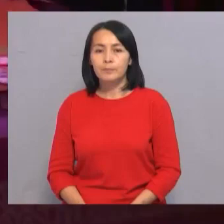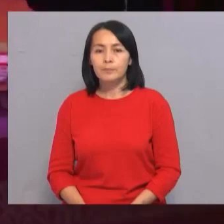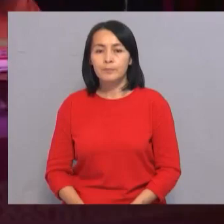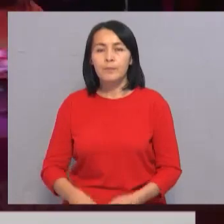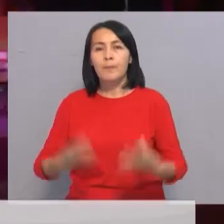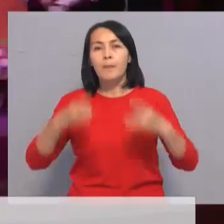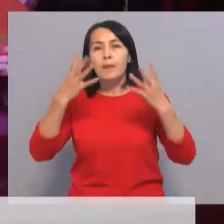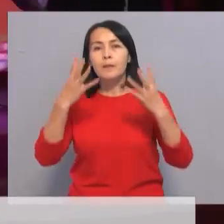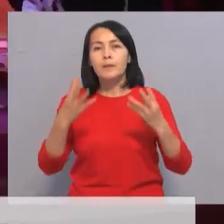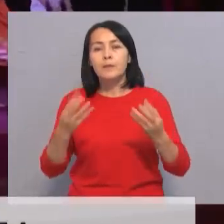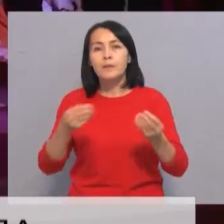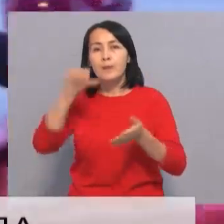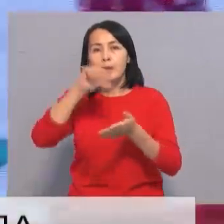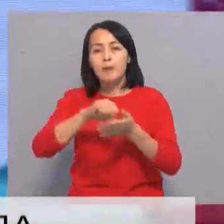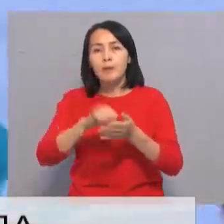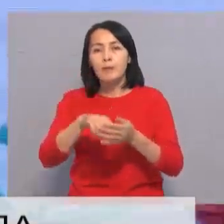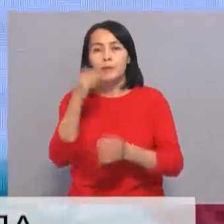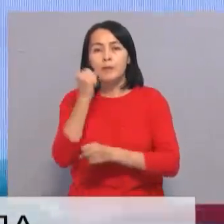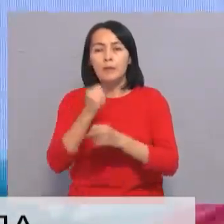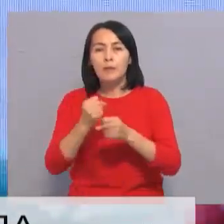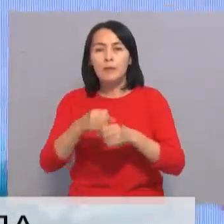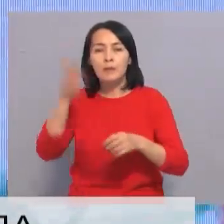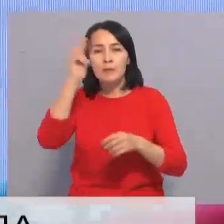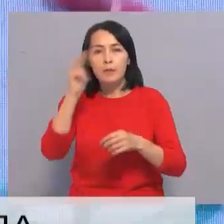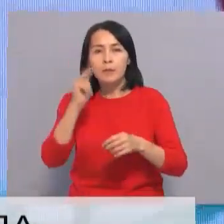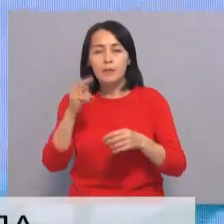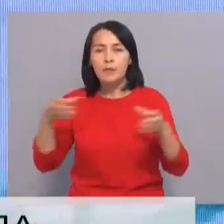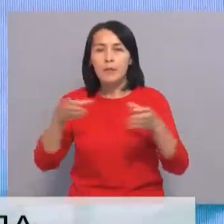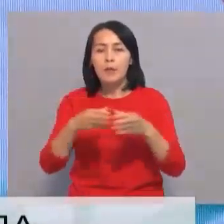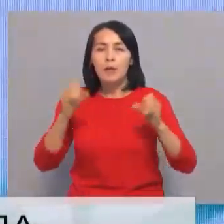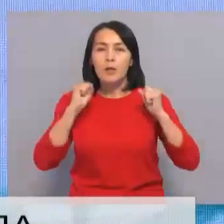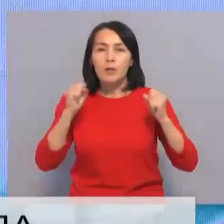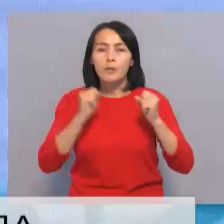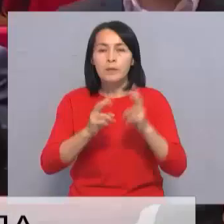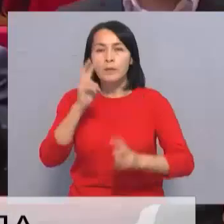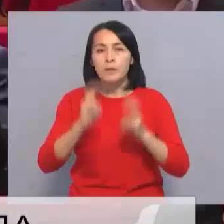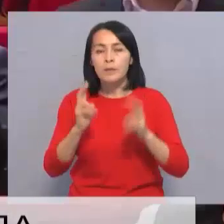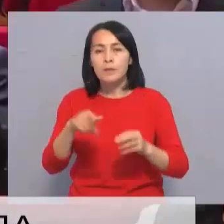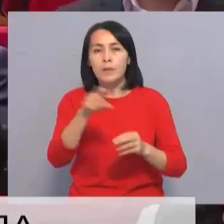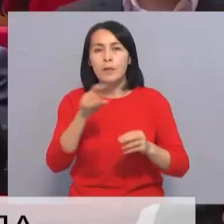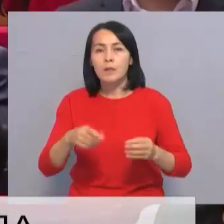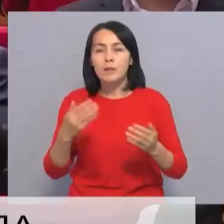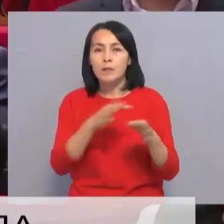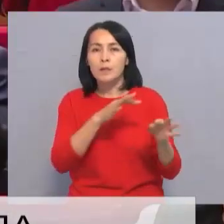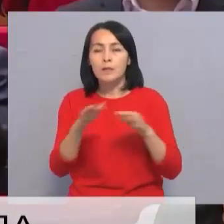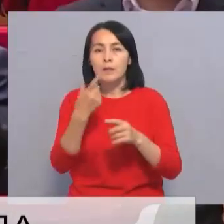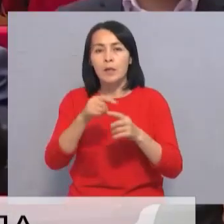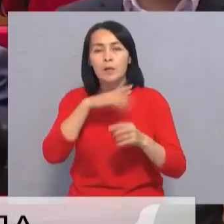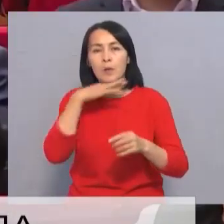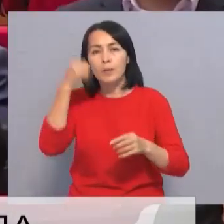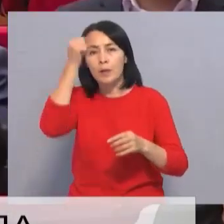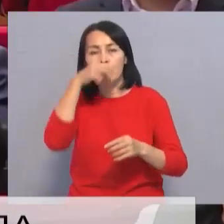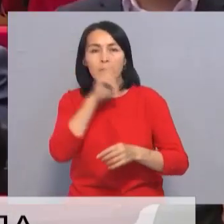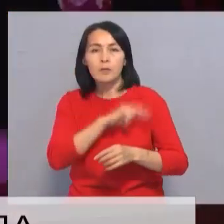В торжественном собрании приняли участие работники сферы образования, спорта, предприятий и представители интеллигенции, которые много